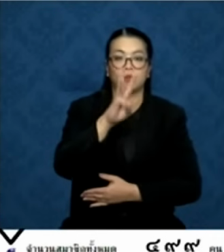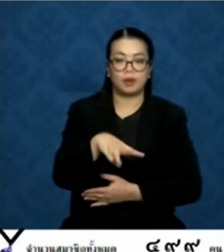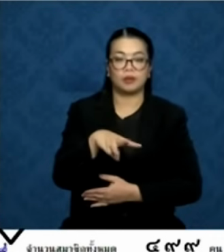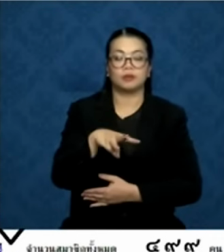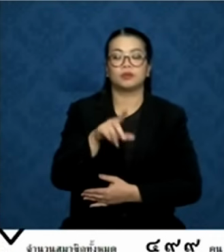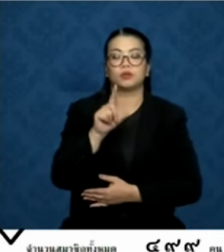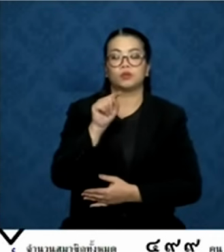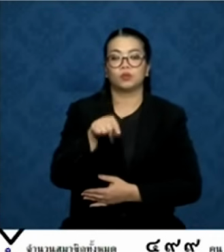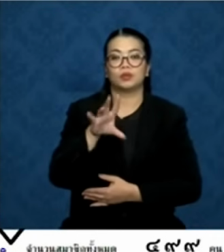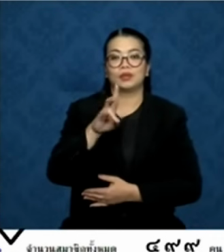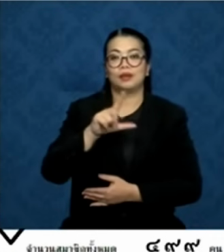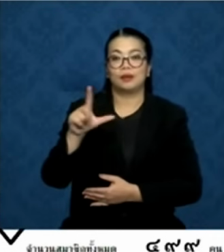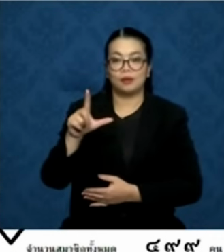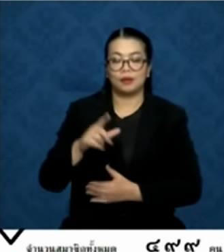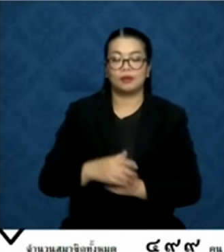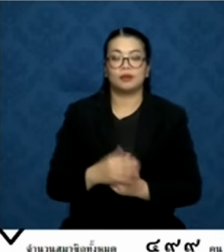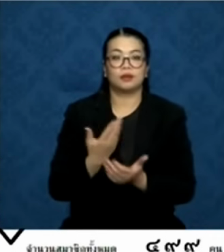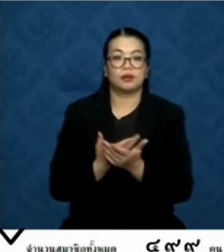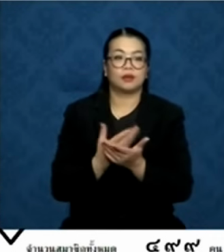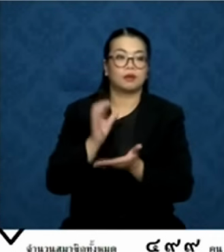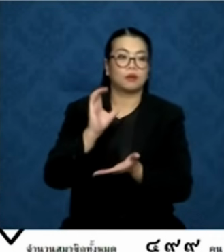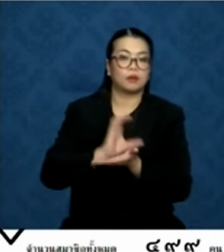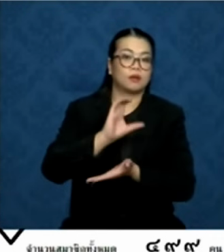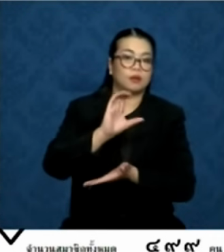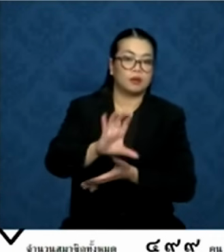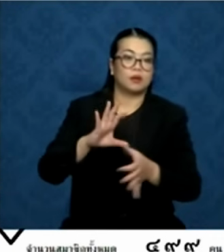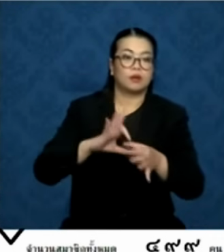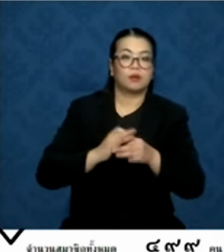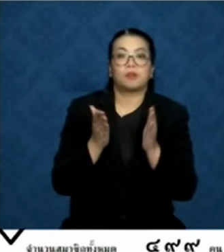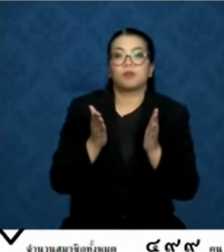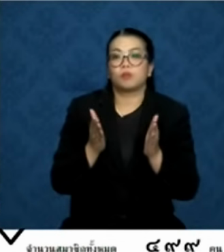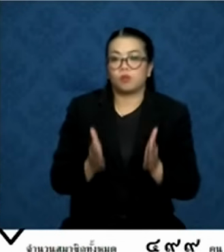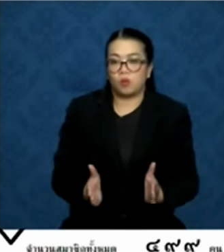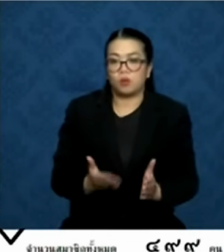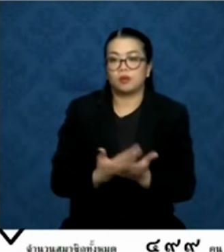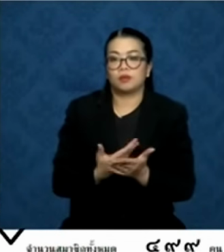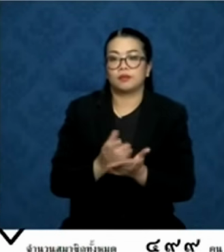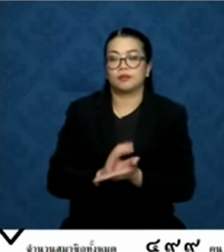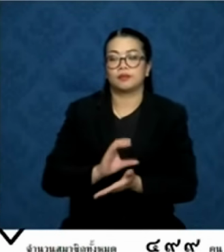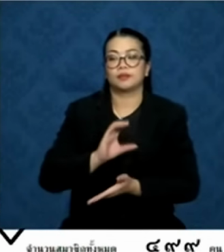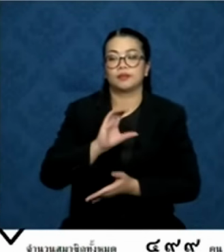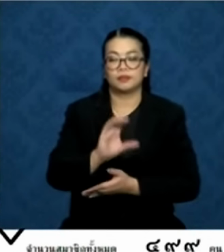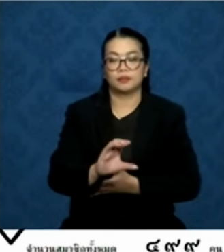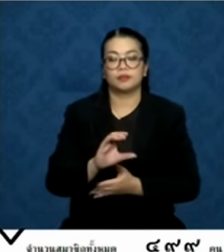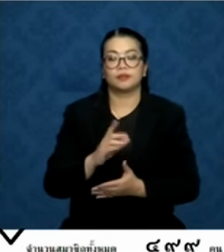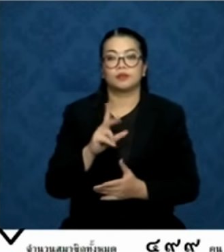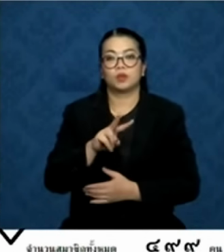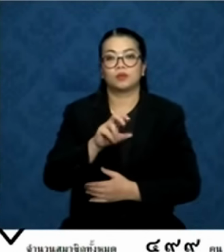36,625.7 ล้านบาทและค่าใช้จ่ายบุคลากรภาครัฐงบประมาณ